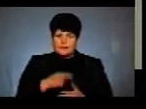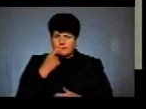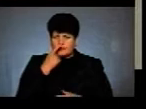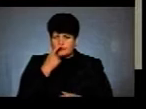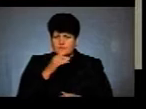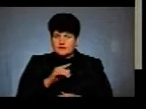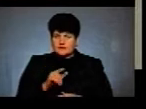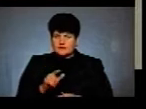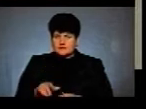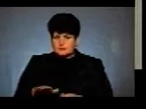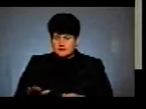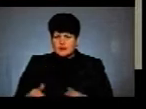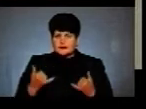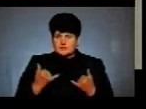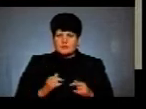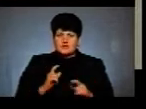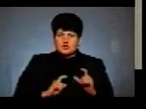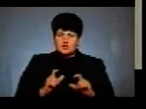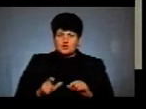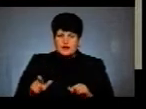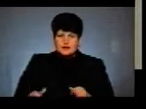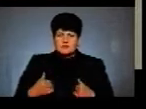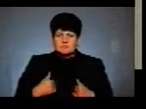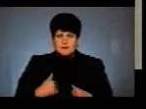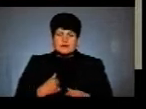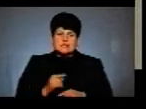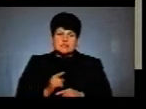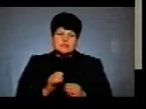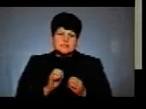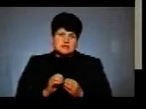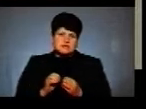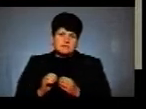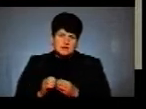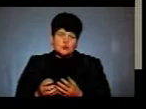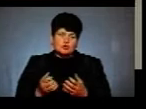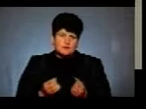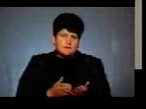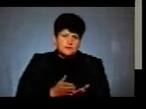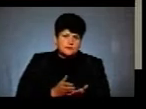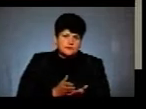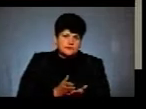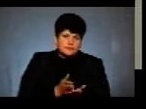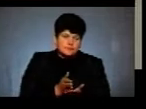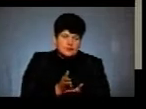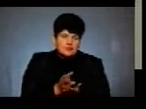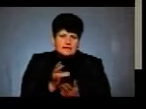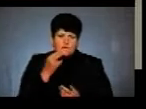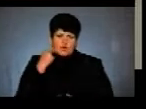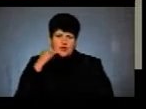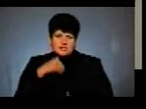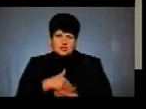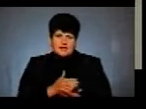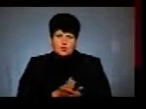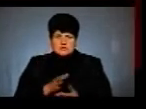недавніх абітурієнтів, теперішніх наших студентів, ми стабільно тримаємо курс на покращення